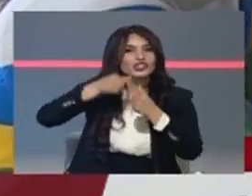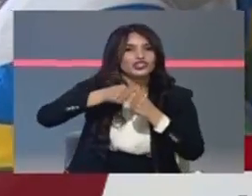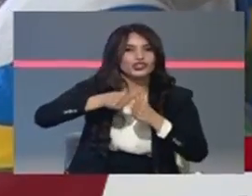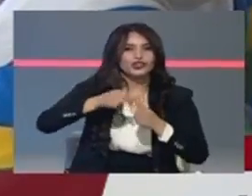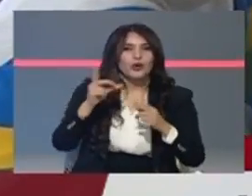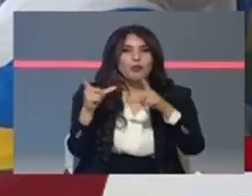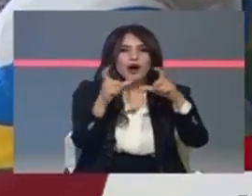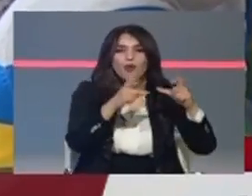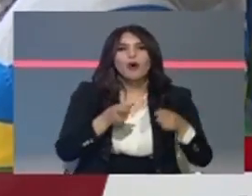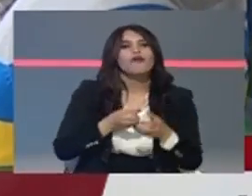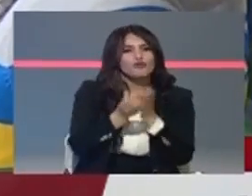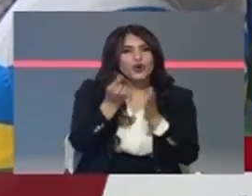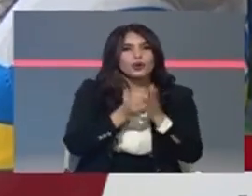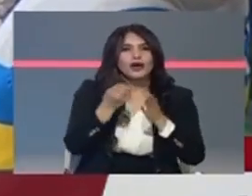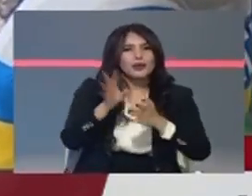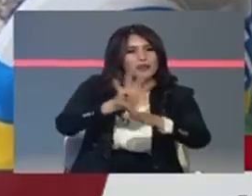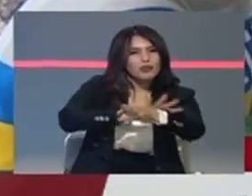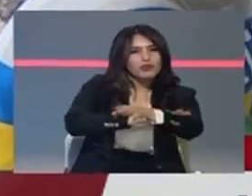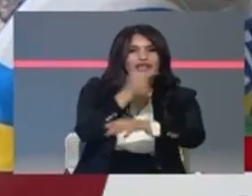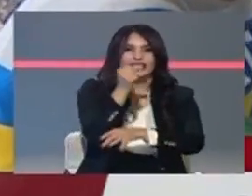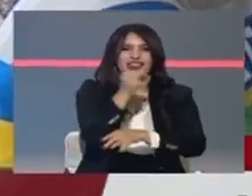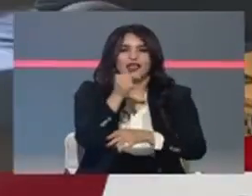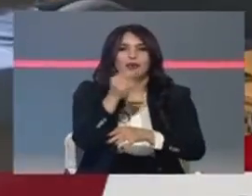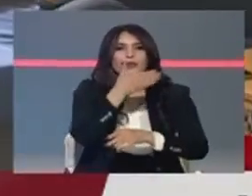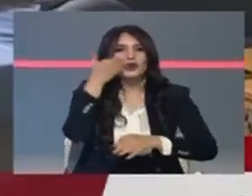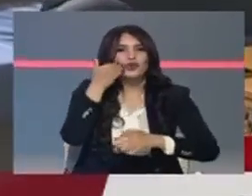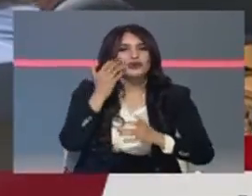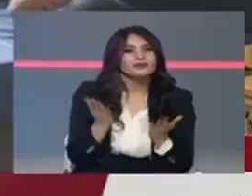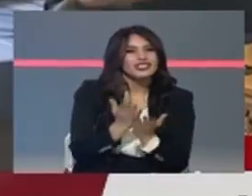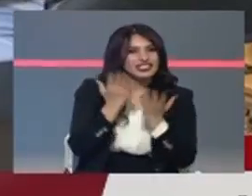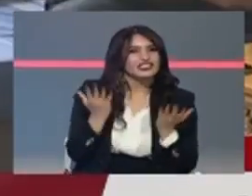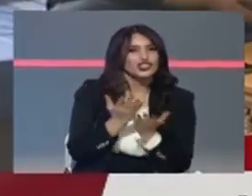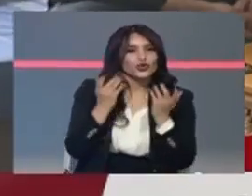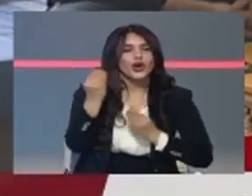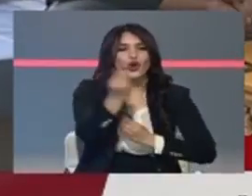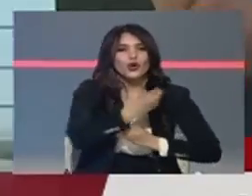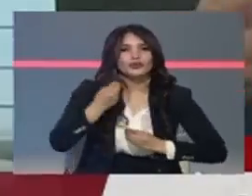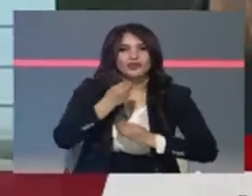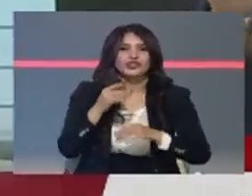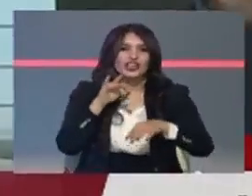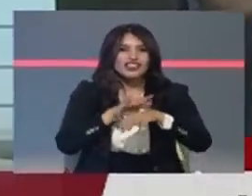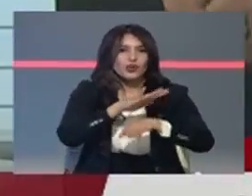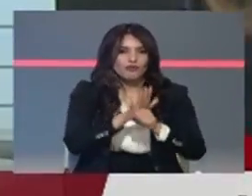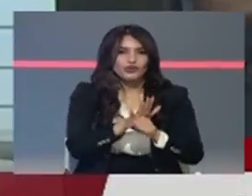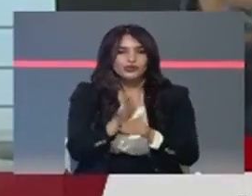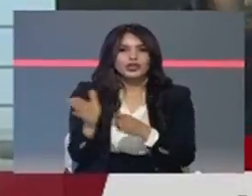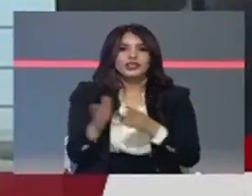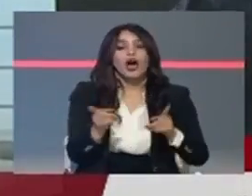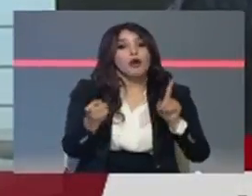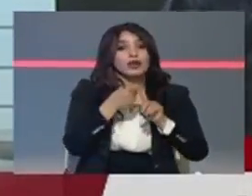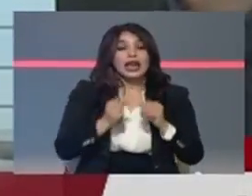من صور وأخبار ومشاعر سلبية ارتبطت بالحديث عن هذا الفيروس ومخلفاته. نحاول نركزوا